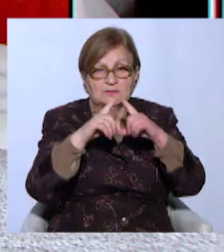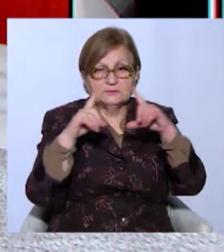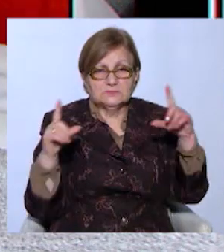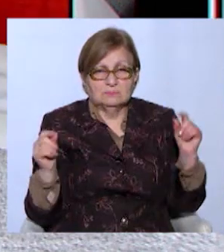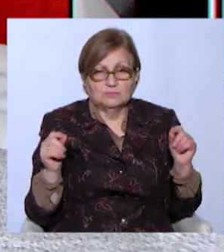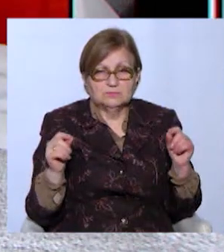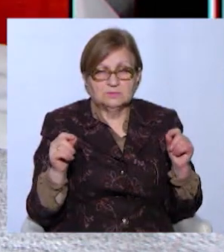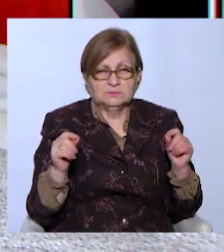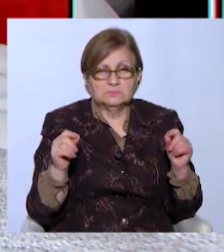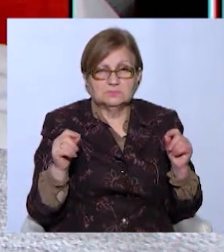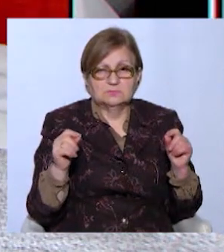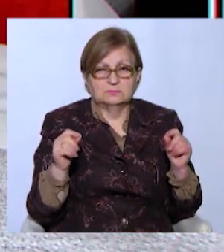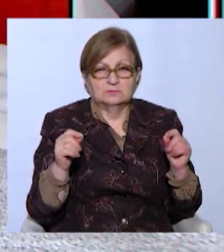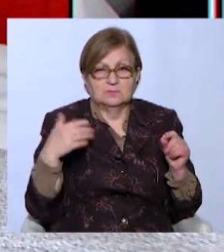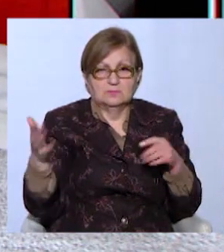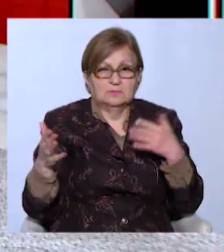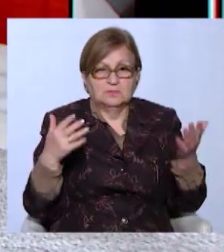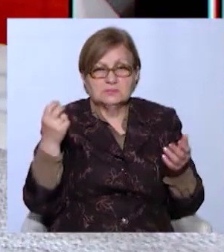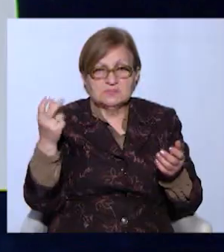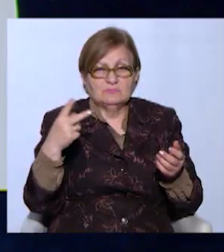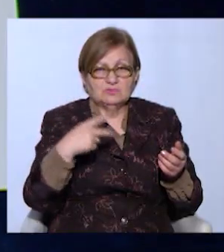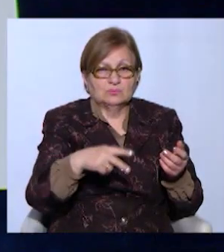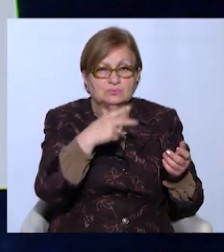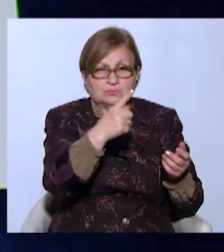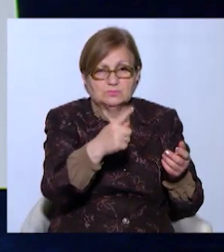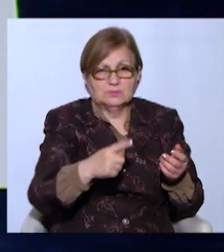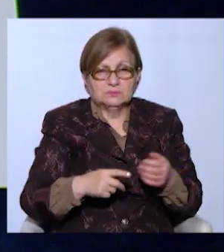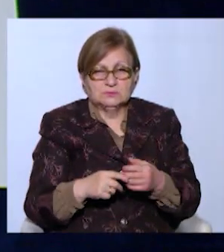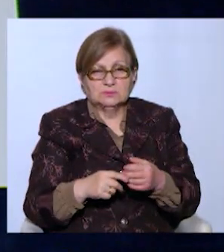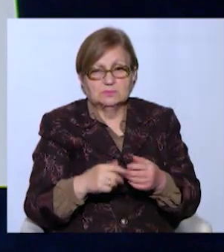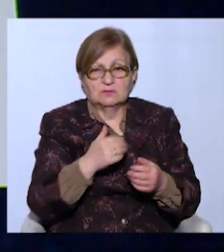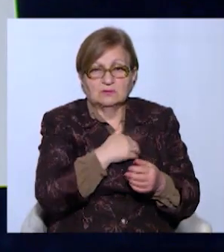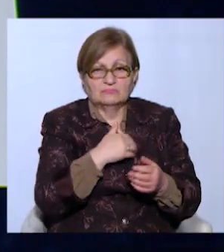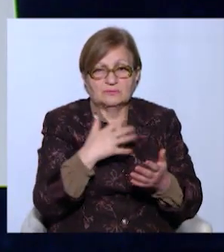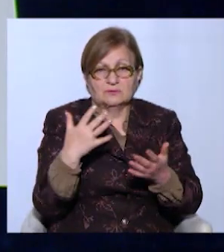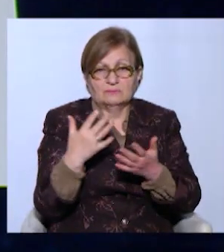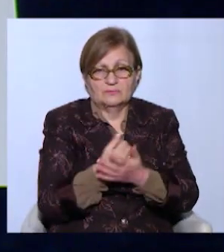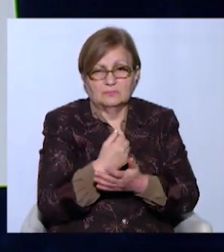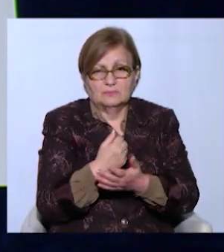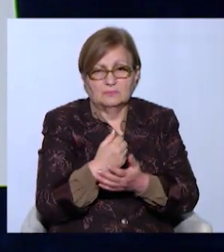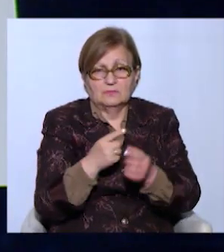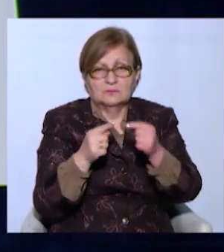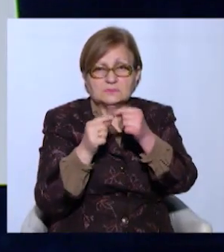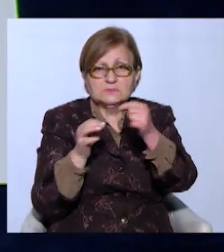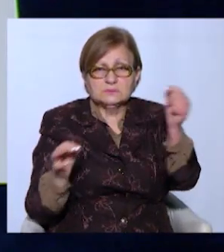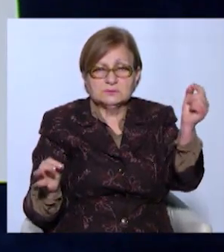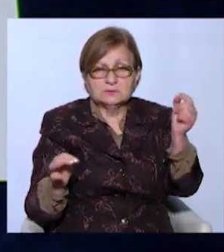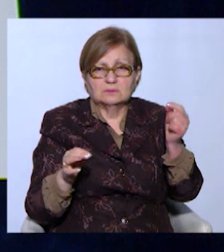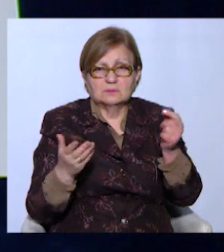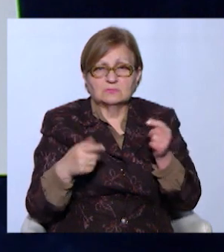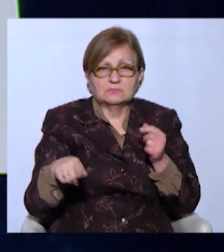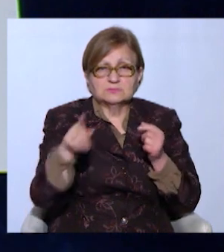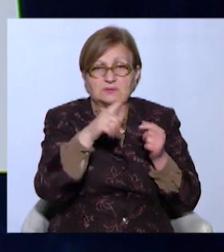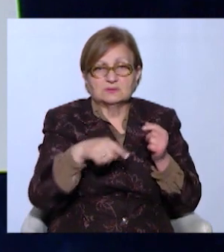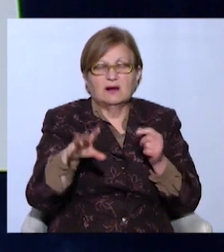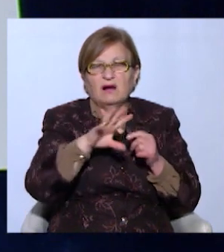სამკუთხედის გვერდები 13, 20, 21 და გვინდა იმ სიმაღლის სიგრძის პოვნა, რომელიც დანარჩენებთან